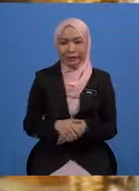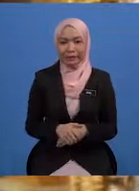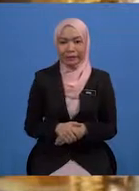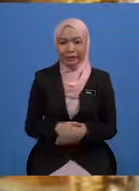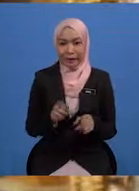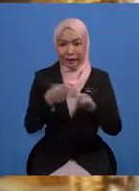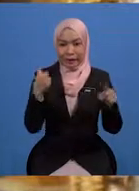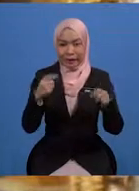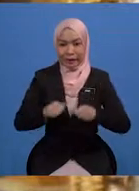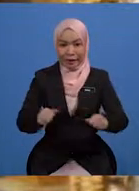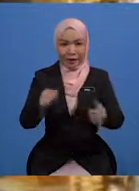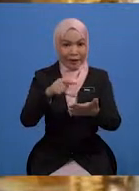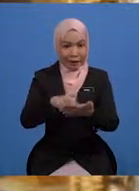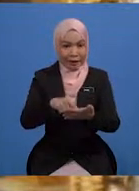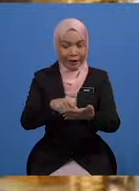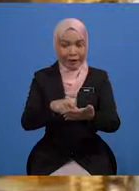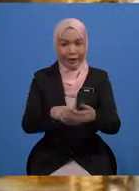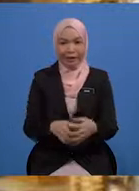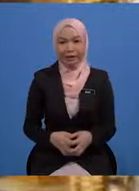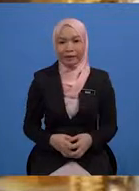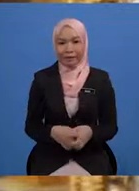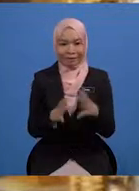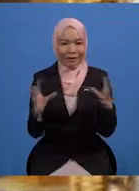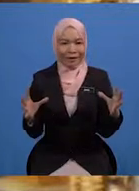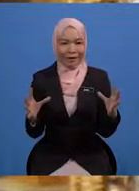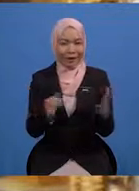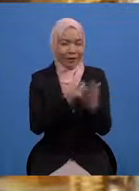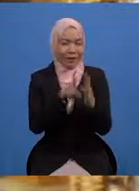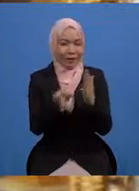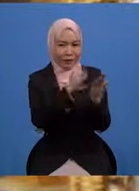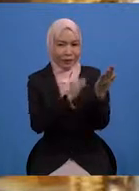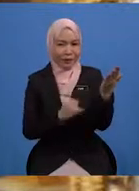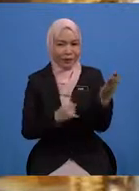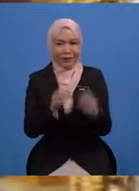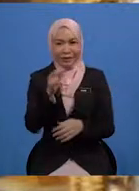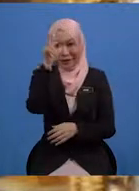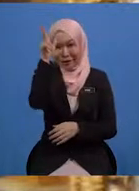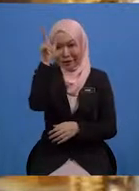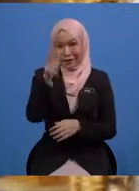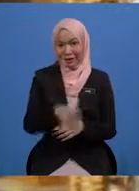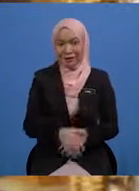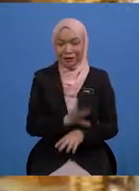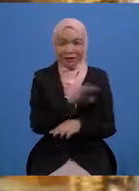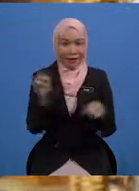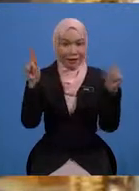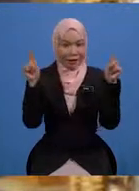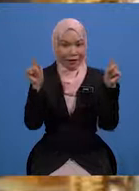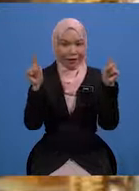Melalui aliran-aliran ini, ramai pelukis tampil dengan karya yang kreatif dan tema yang